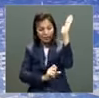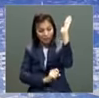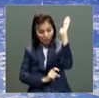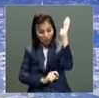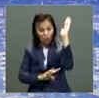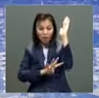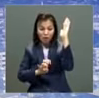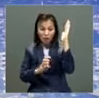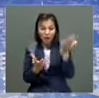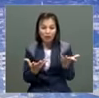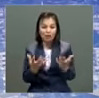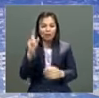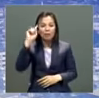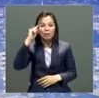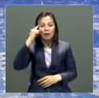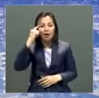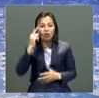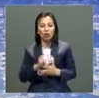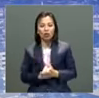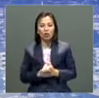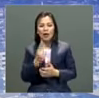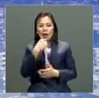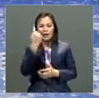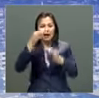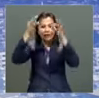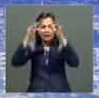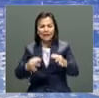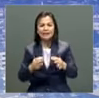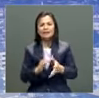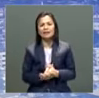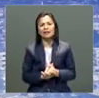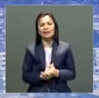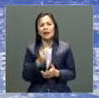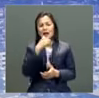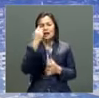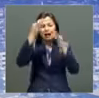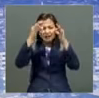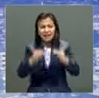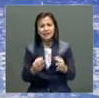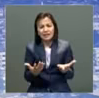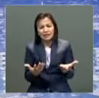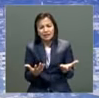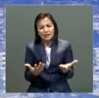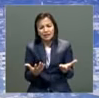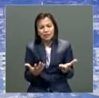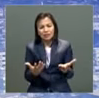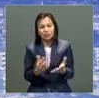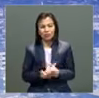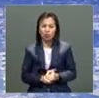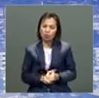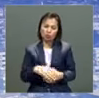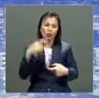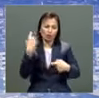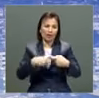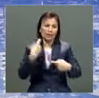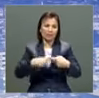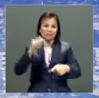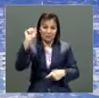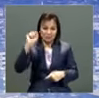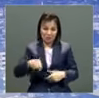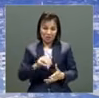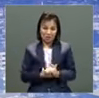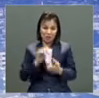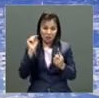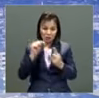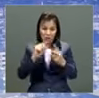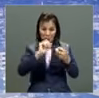อก็ได้ตรงนี้ใครเป็นคนตัดสินแล้วครับว่าจะผ่อนคลายไม่ผ่อนคลายยากมากทีเดียวครับเกิดขึ้นจาก